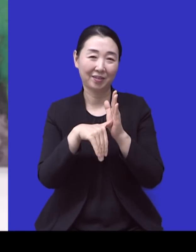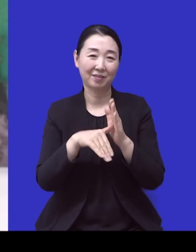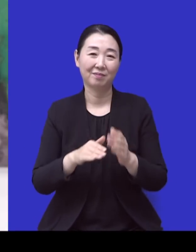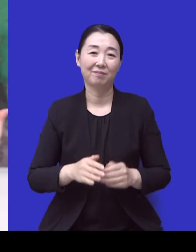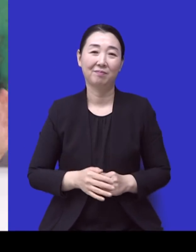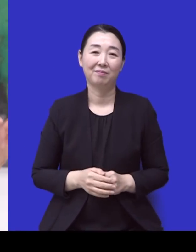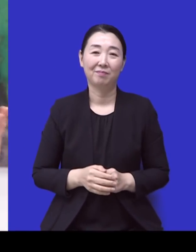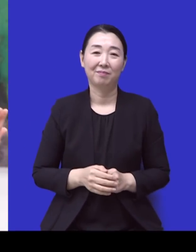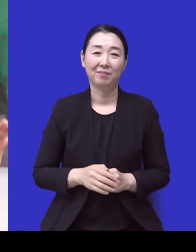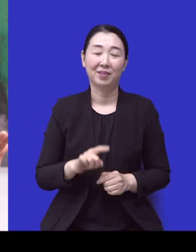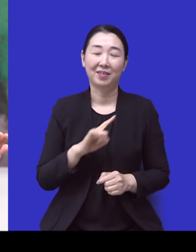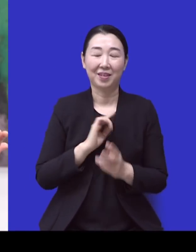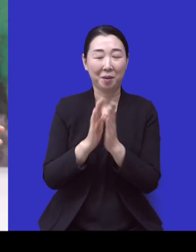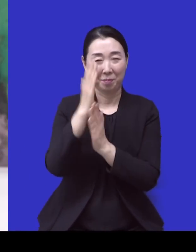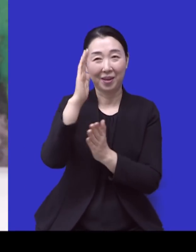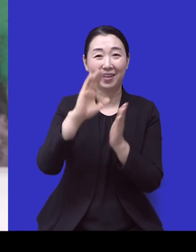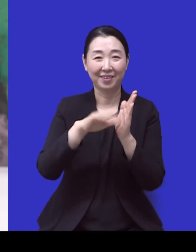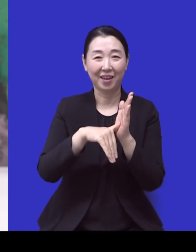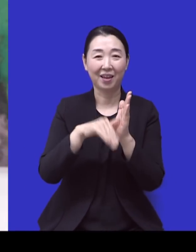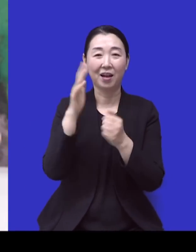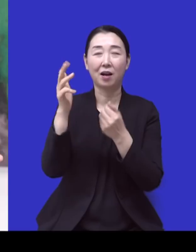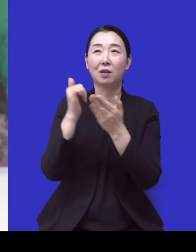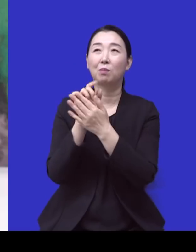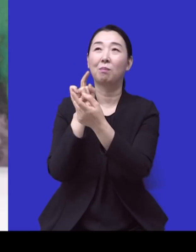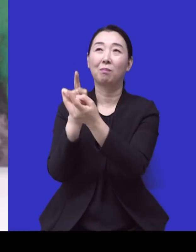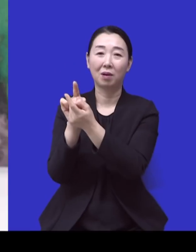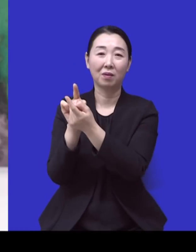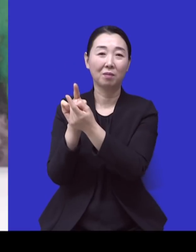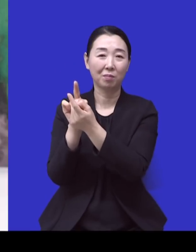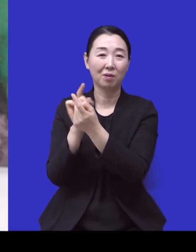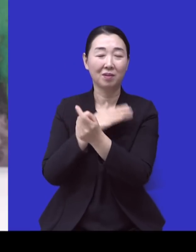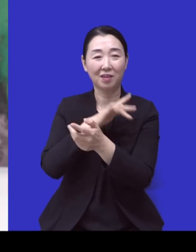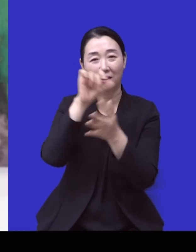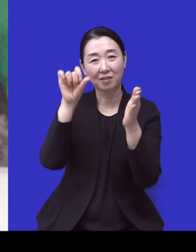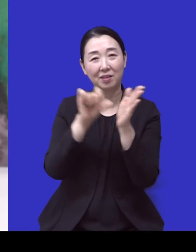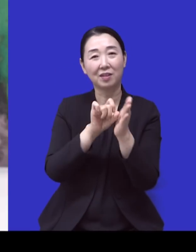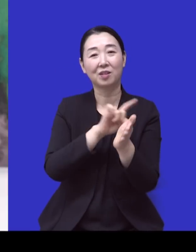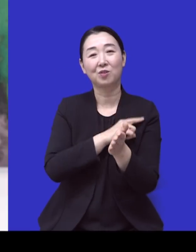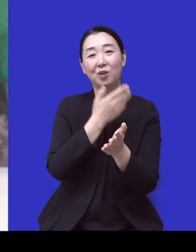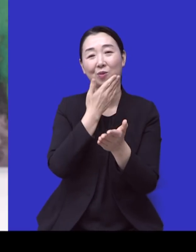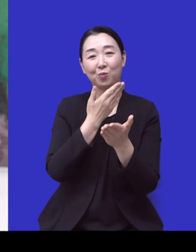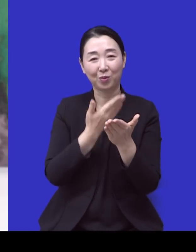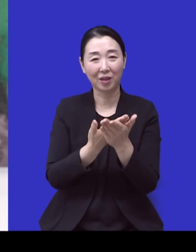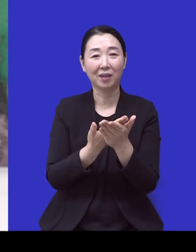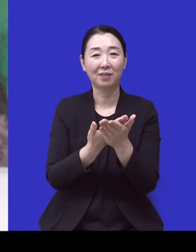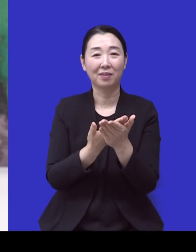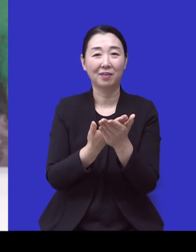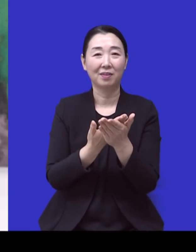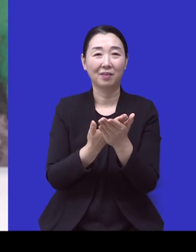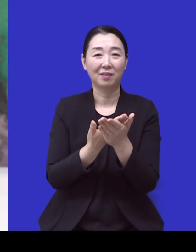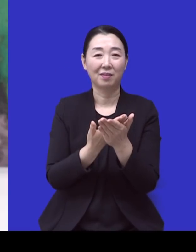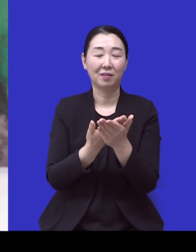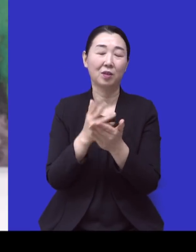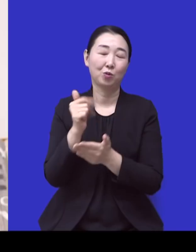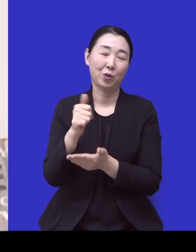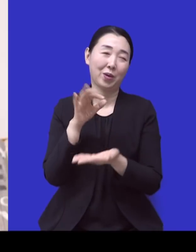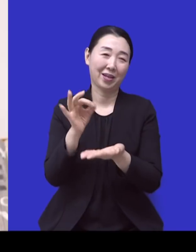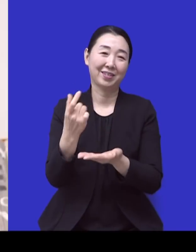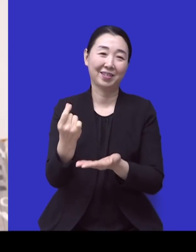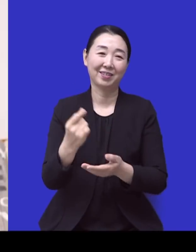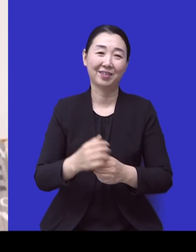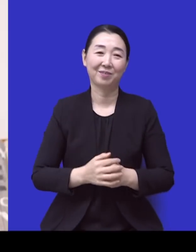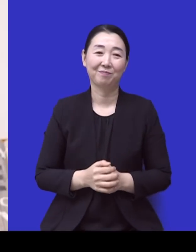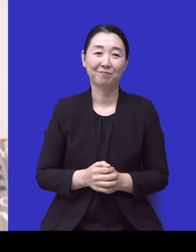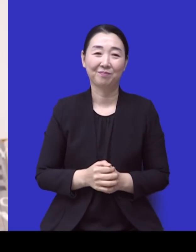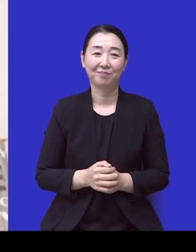진짜 제일 빛날 때 하나님을 만나는 건 내 인생에서 가장 귀한 진짜 최고의 가치다 네.